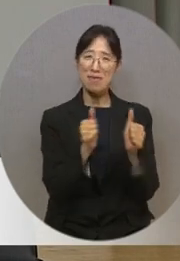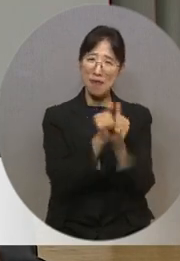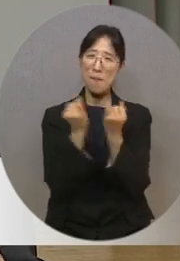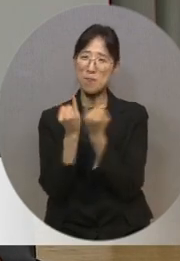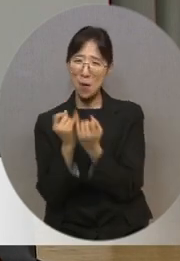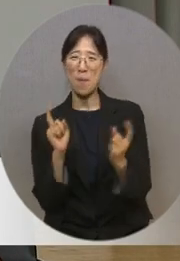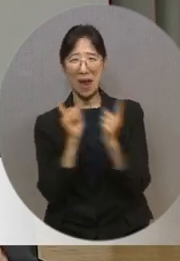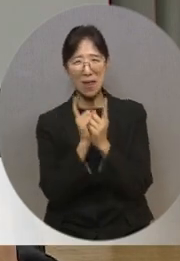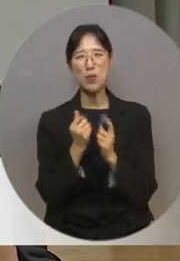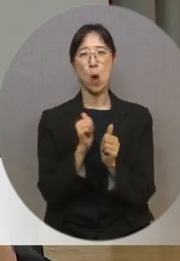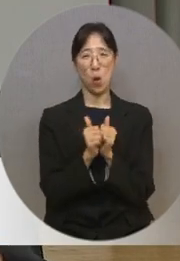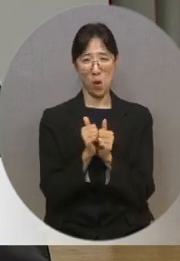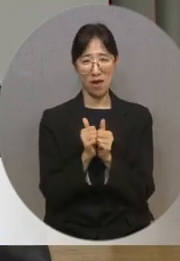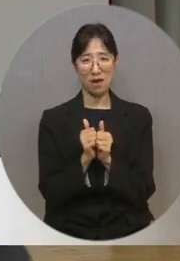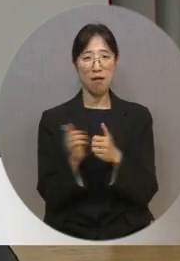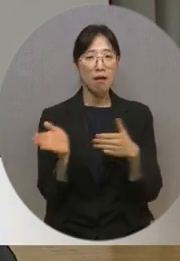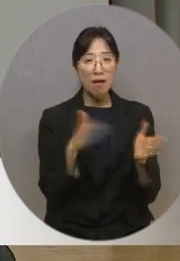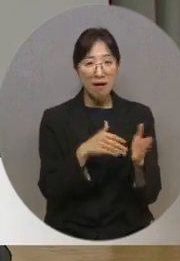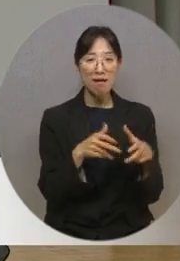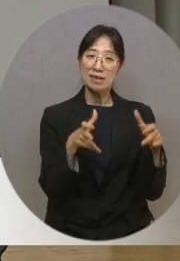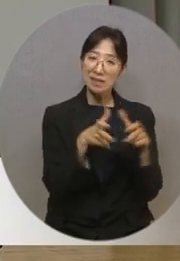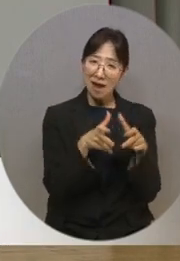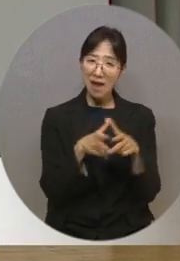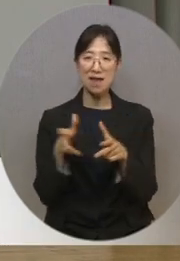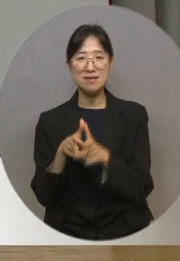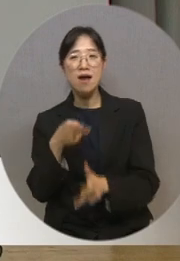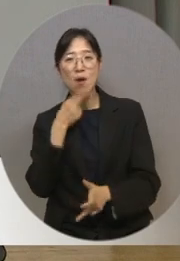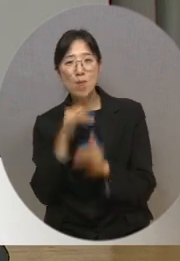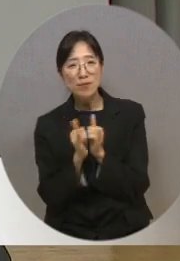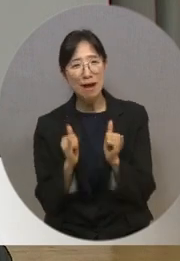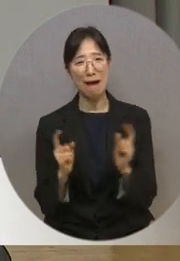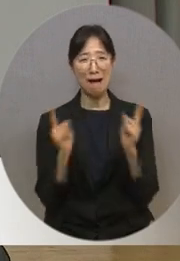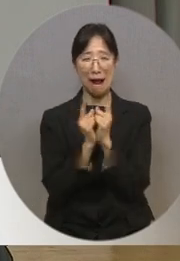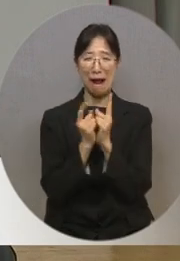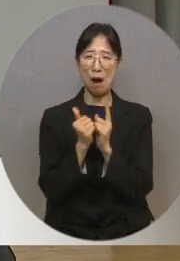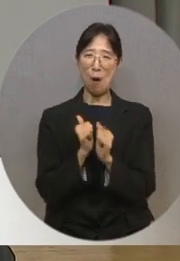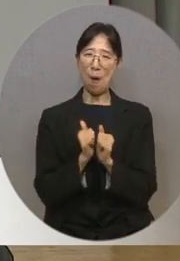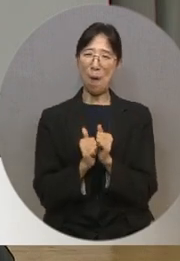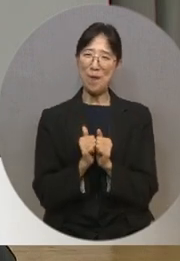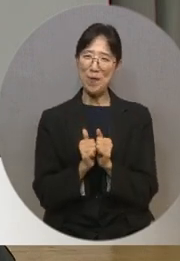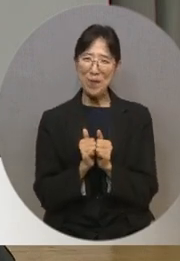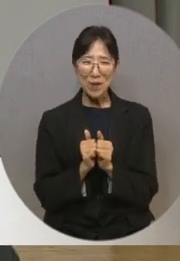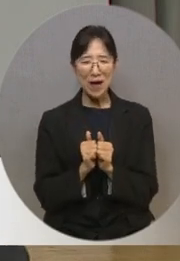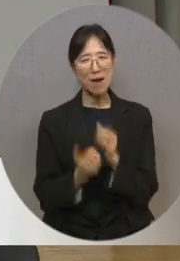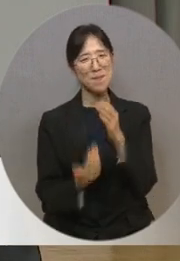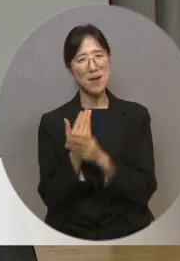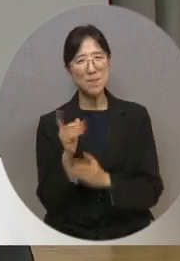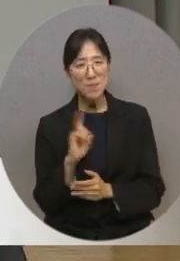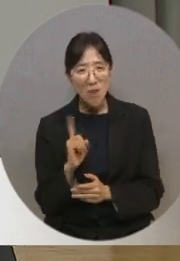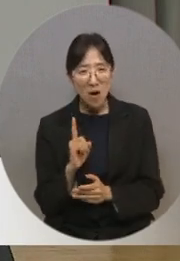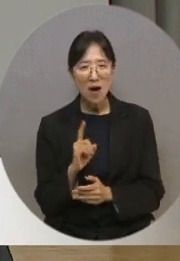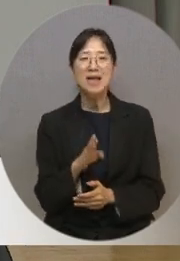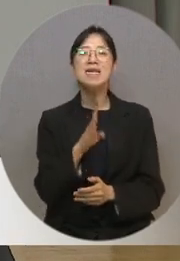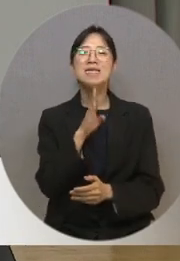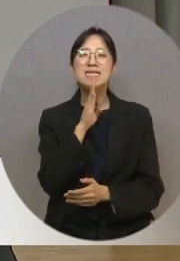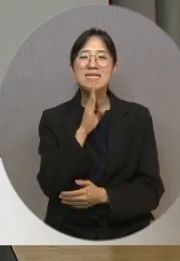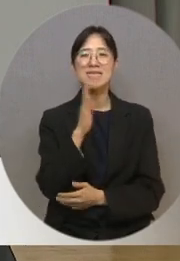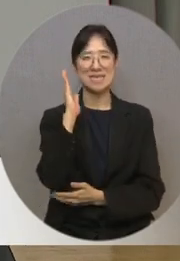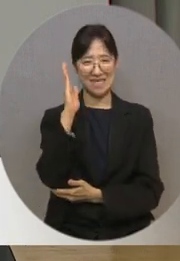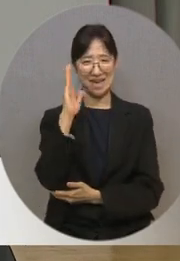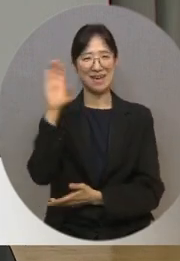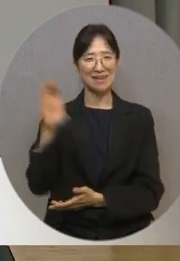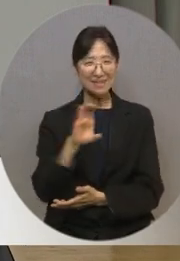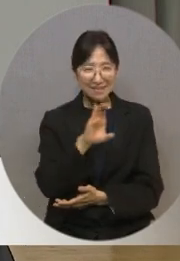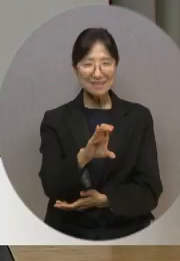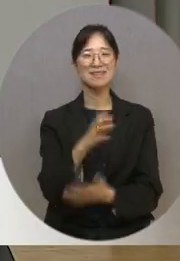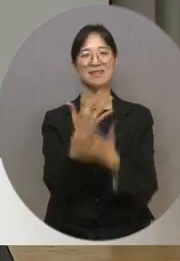남자가 여자가 만나도 어색한데 그곳에 장애인, 비장애인이 만나면 얼마나 어색할까? 어떤 일이 벌어질까? 실화를 바탕으로 해서 쓴